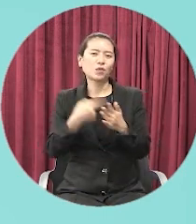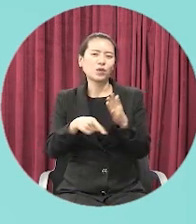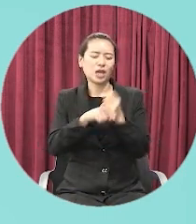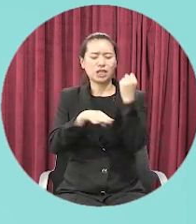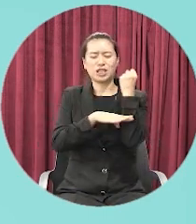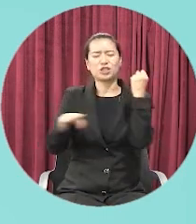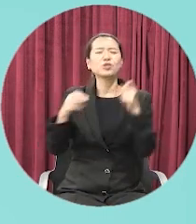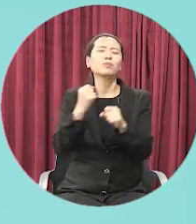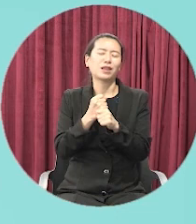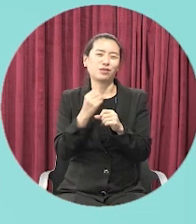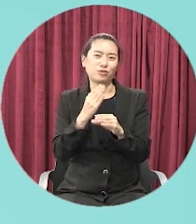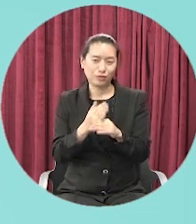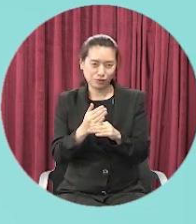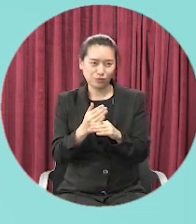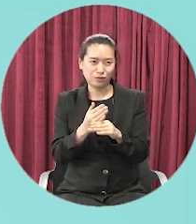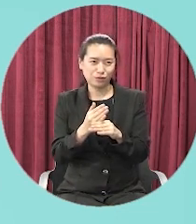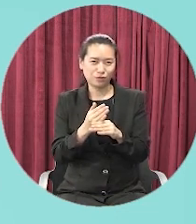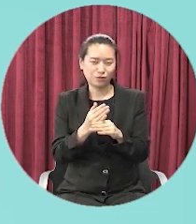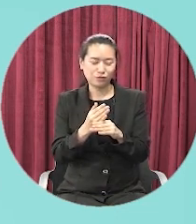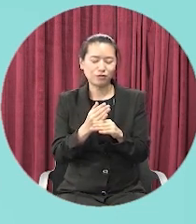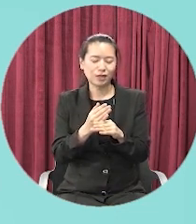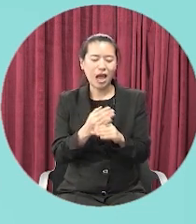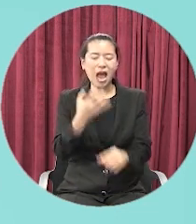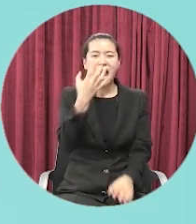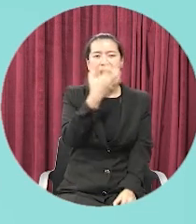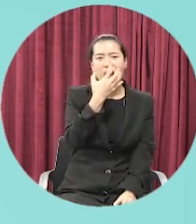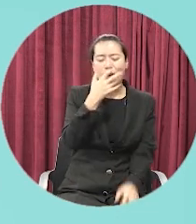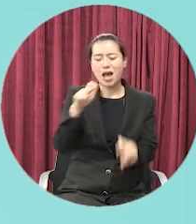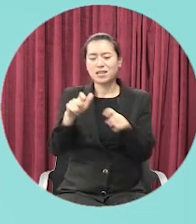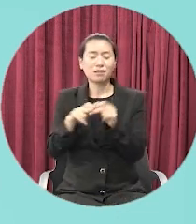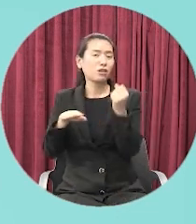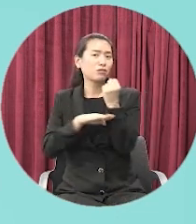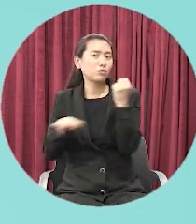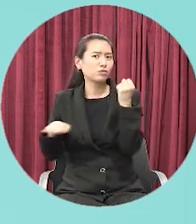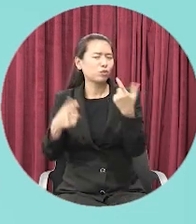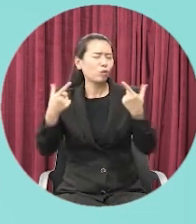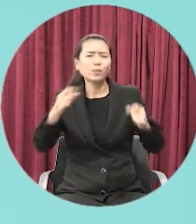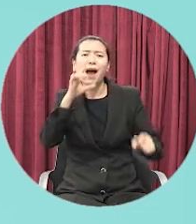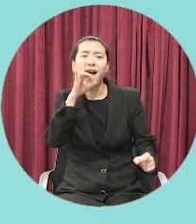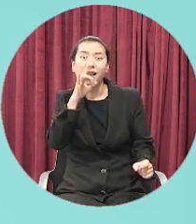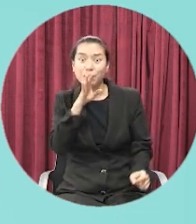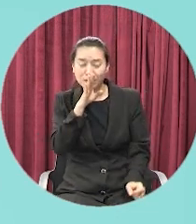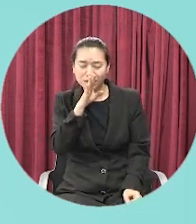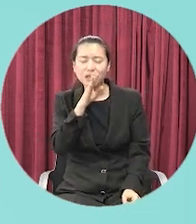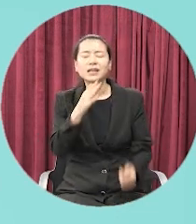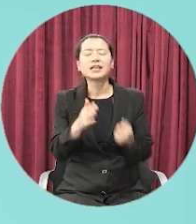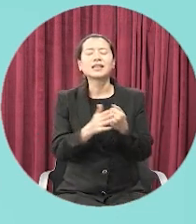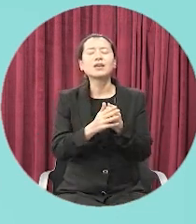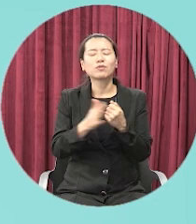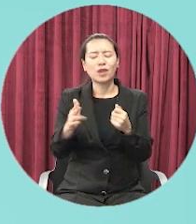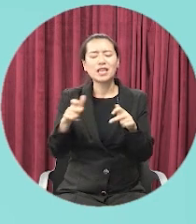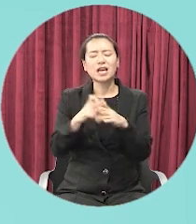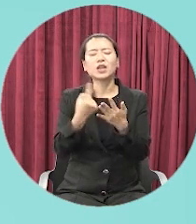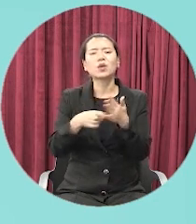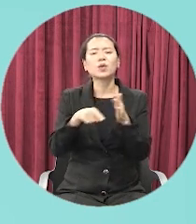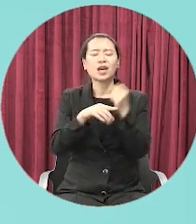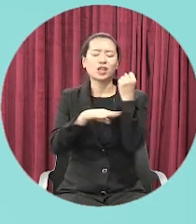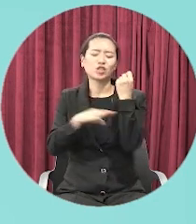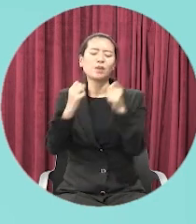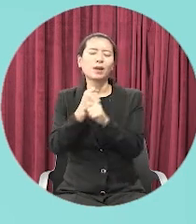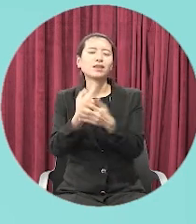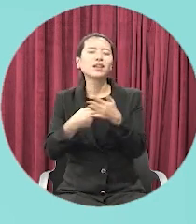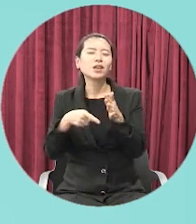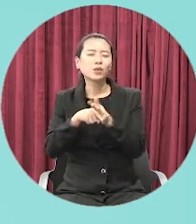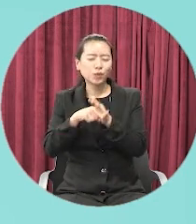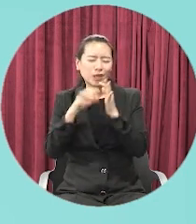기준이 비장애인과 장애인 칠 수 있기 때문에 제가 그런 것들을 위한 연구도 주 시도를 했었고 앞으로 이루어질